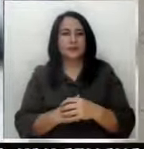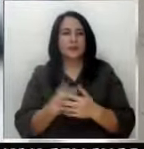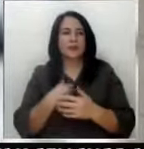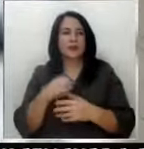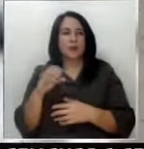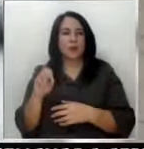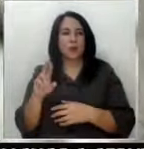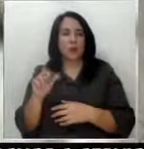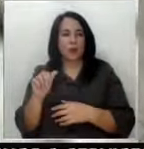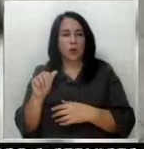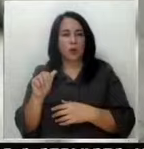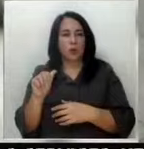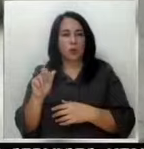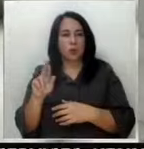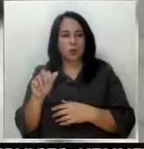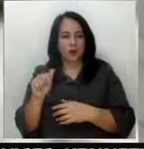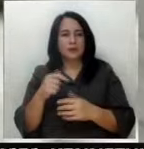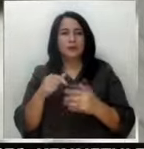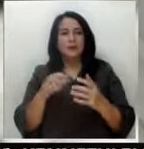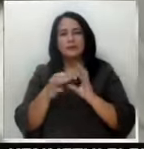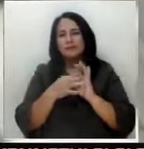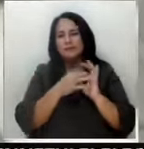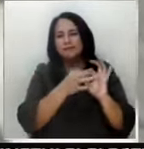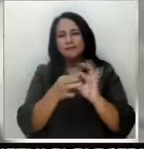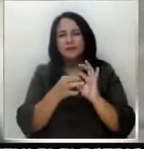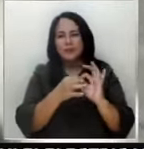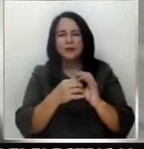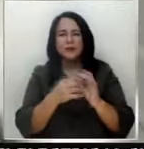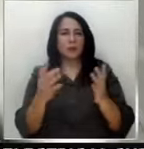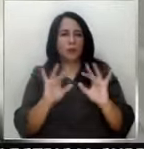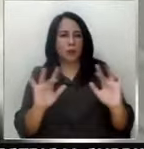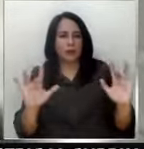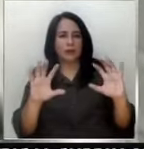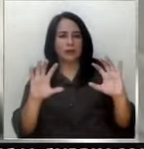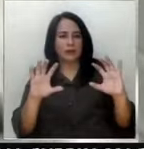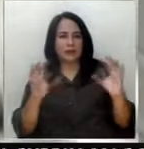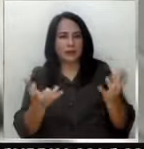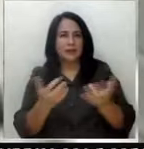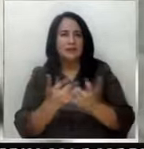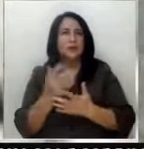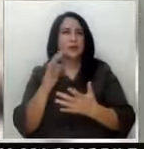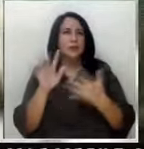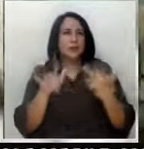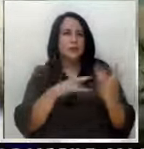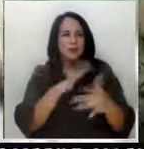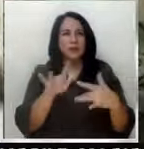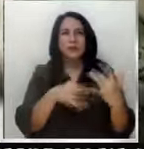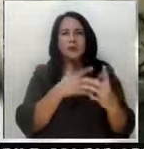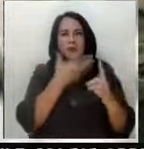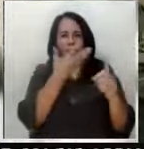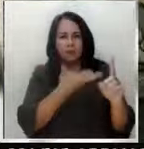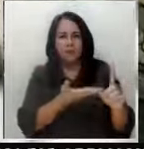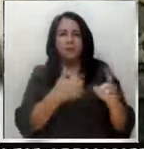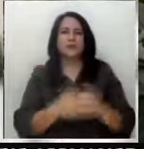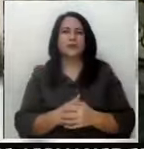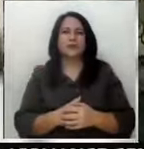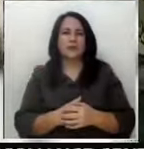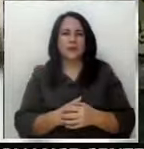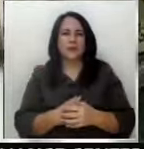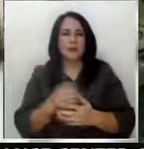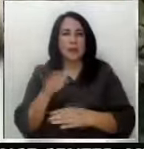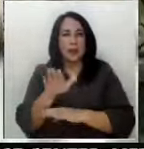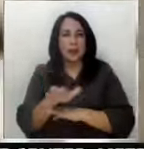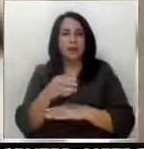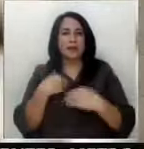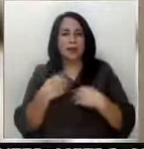na nag-bonding. Kasi walang pasok eh. Pinashare namin itong bata. Tuwing hapon, may fountain